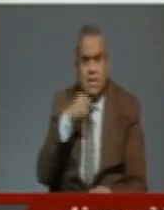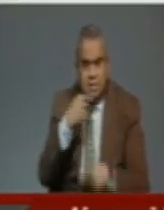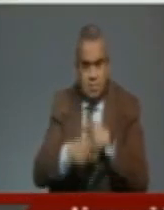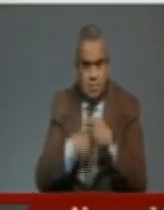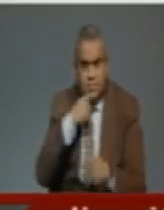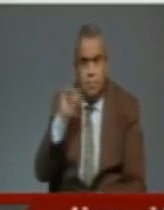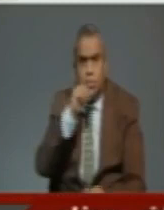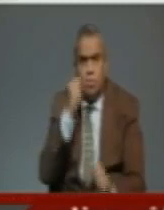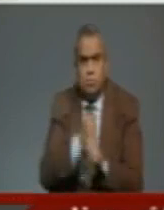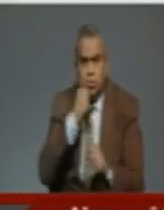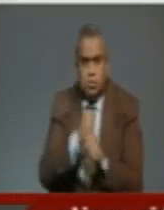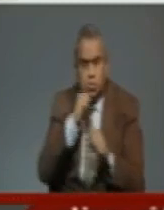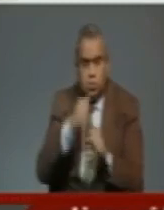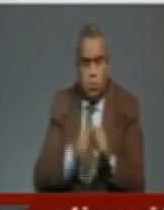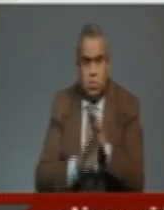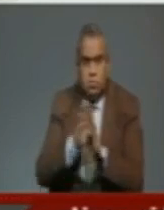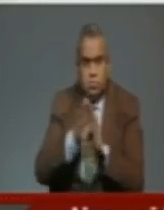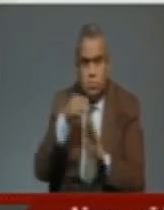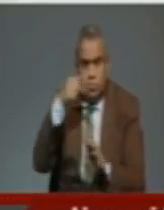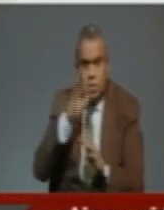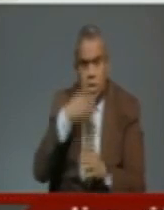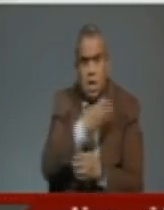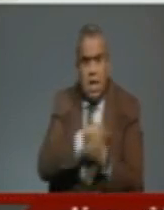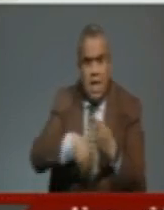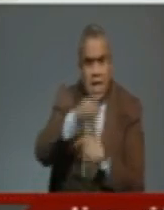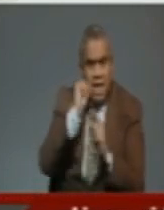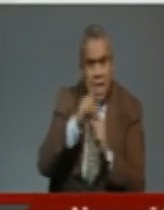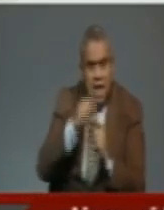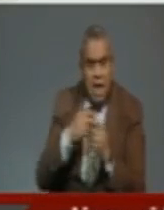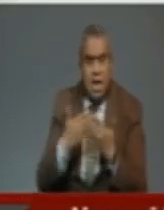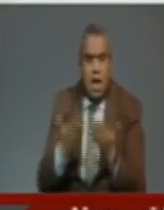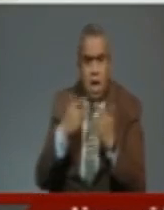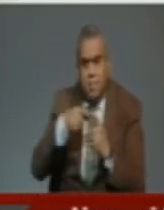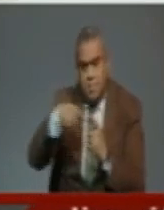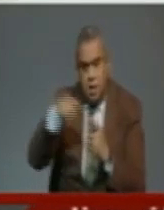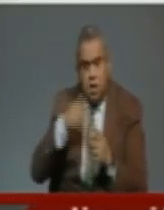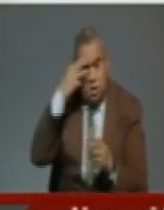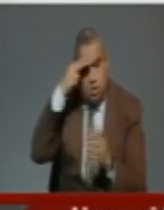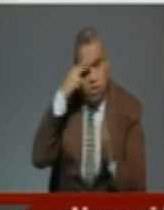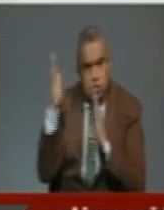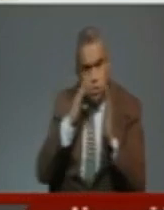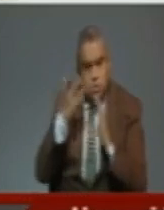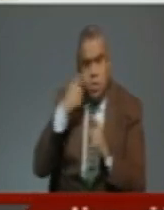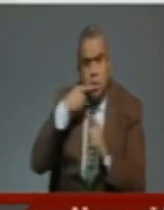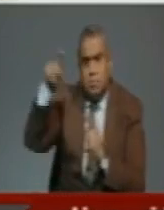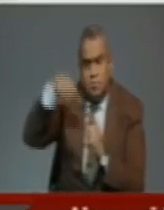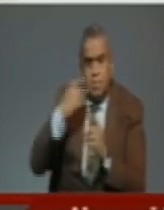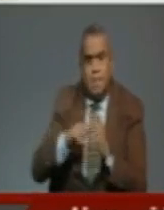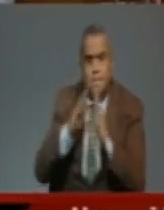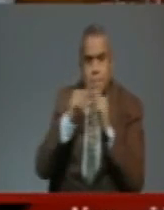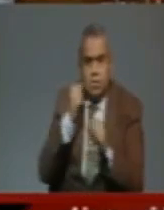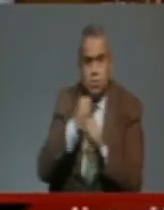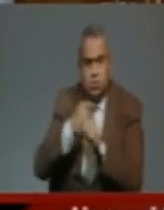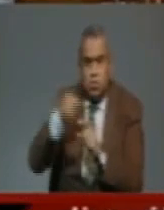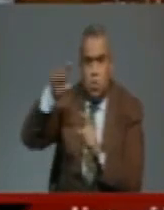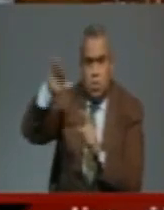جدا دلوقتي يا فندم في نقل المعتمرين والحجاج الى السعوديه الشقيقه والعكس طبعا عوده المصريين اللي بيعملوا في